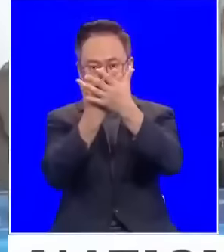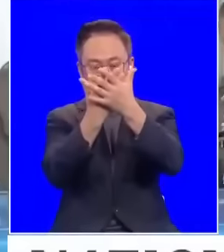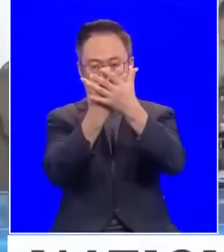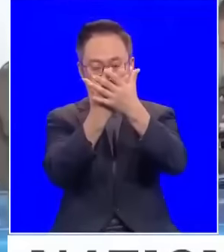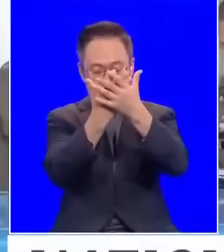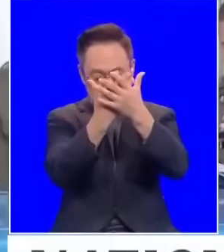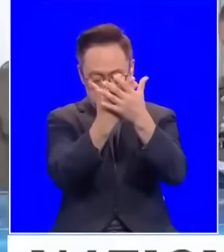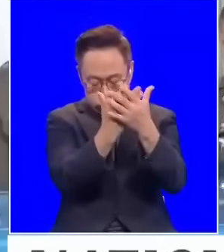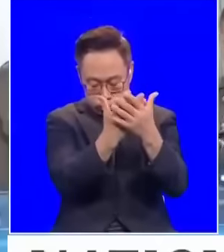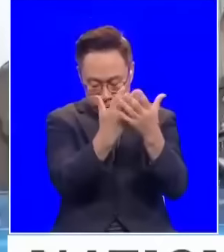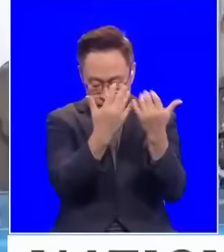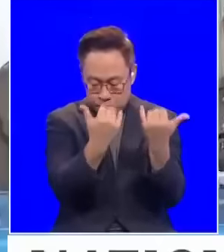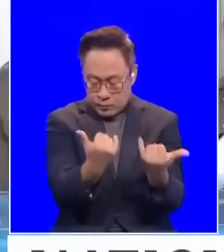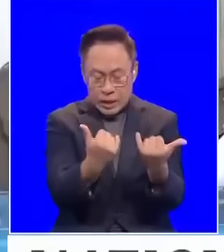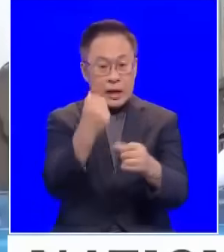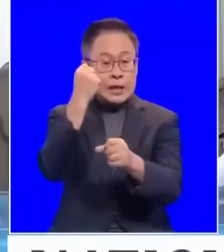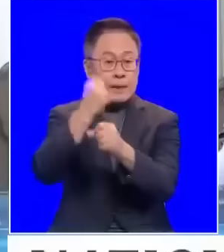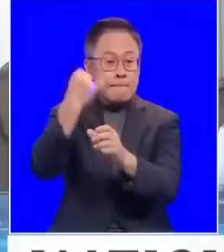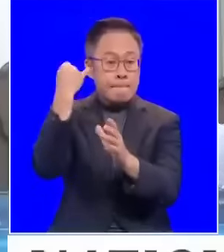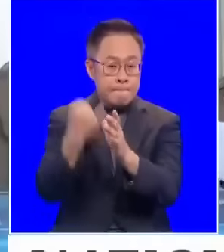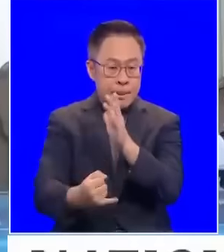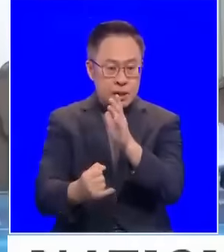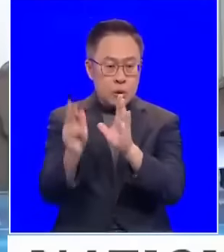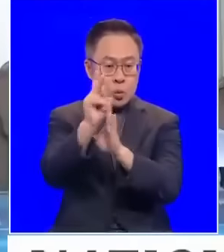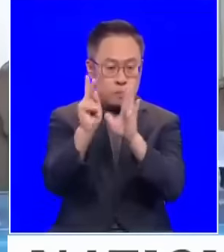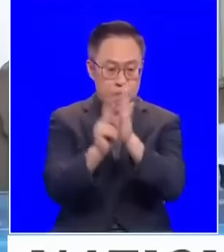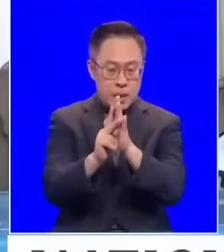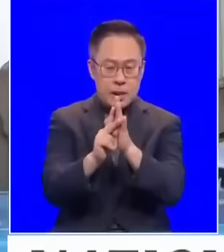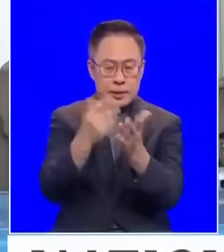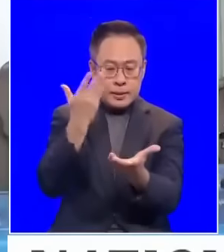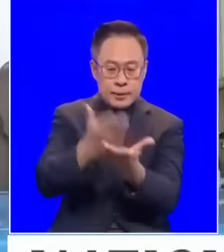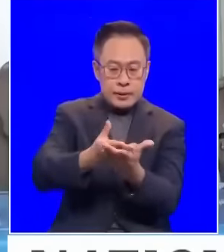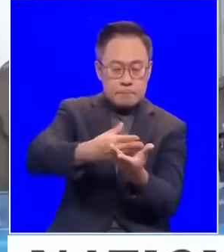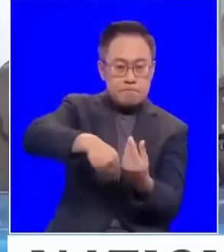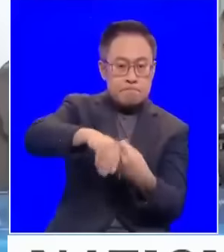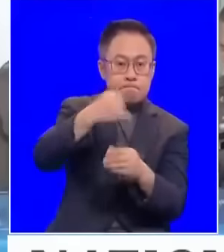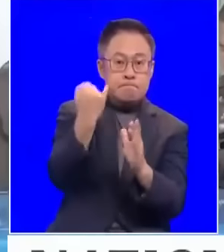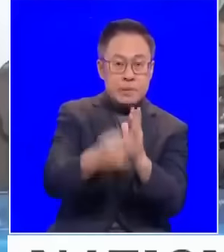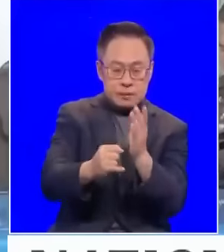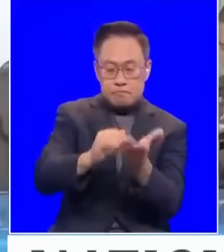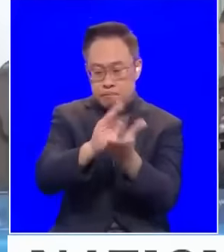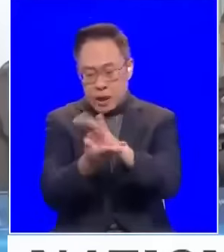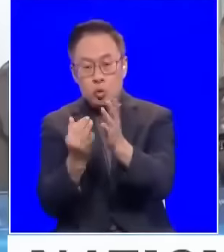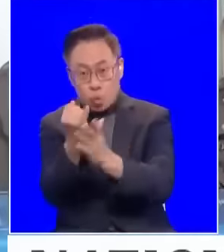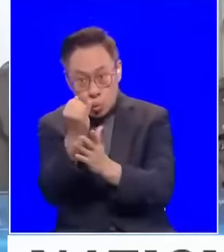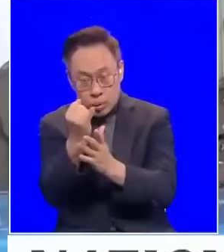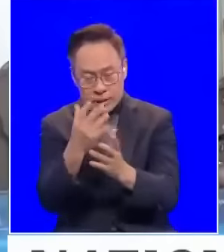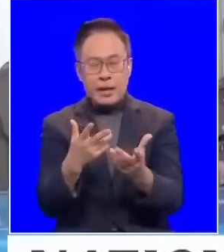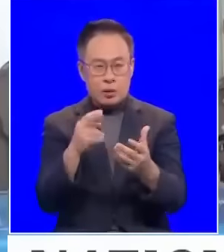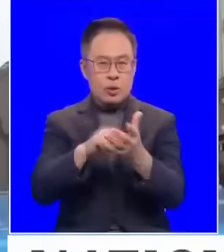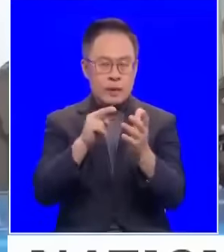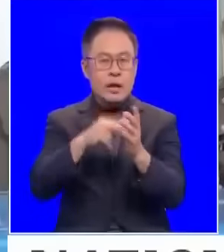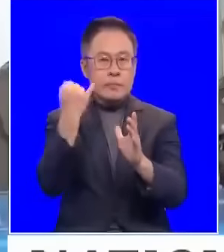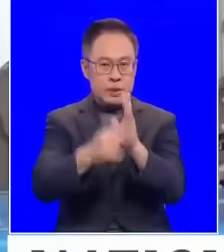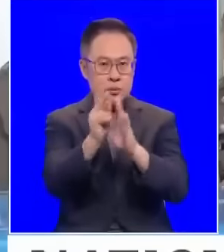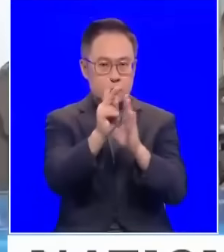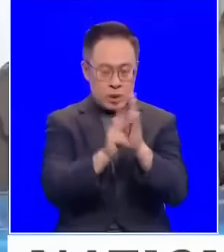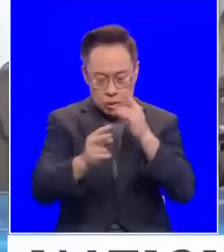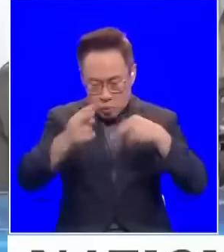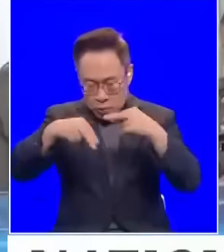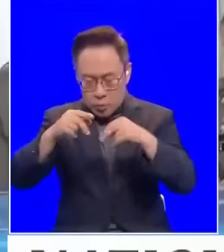สวนและหากพบความผิดฐานฟอกเงินก็จะต้องเข้าไปแจ้งค่ะและอย่างที่บอกนะคะว่าในวันนี้เองตำรวจสอบสวนกลางได้มีการเข้าตรว